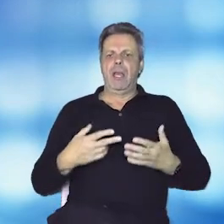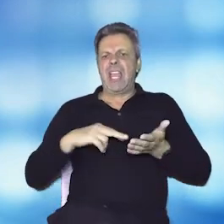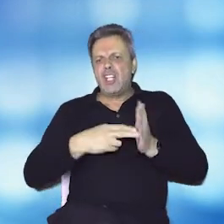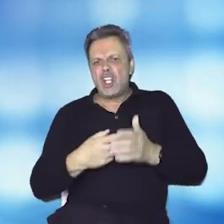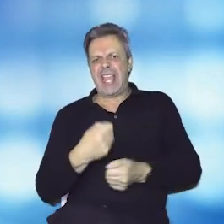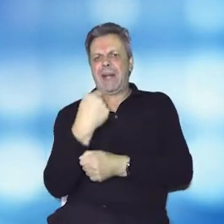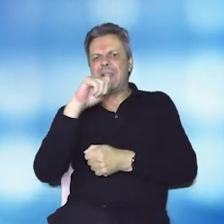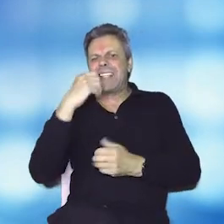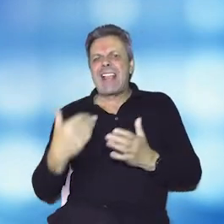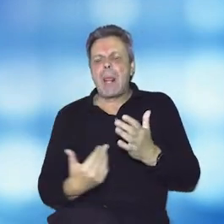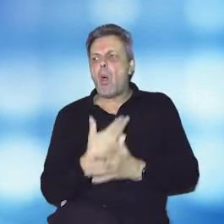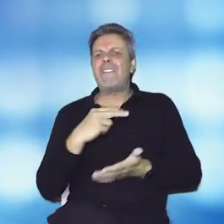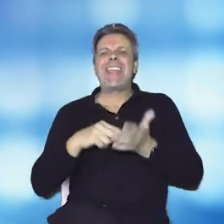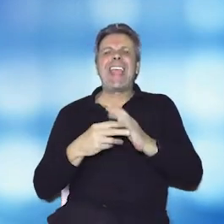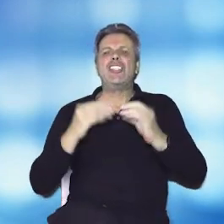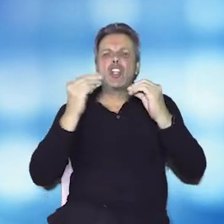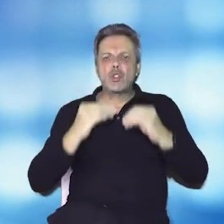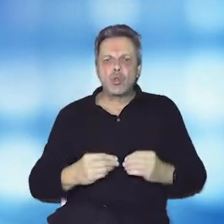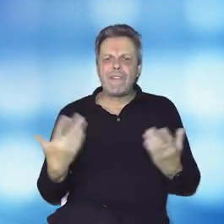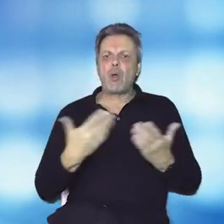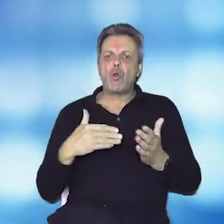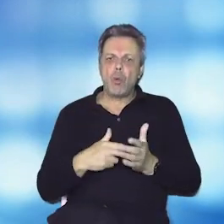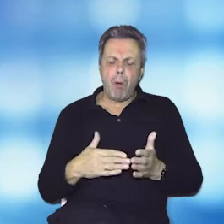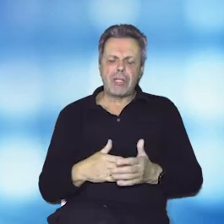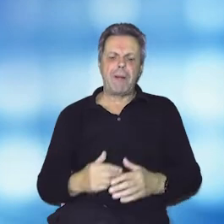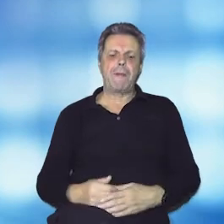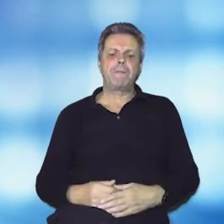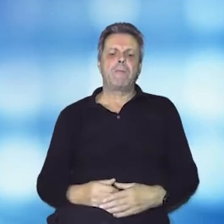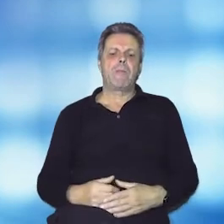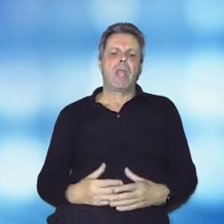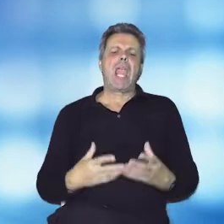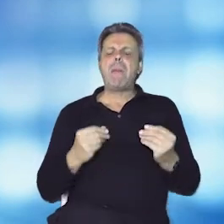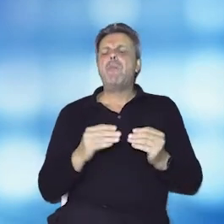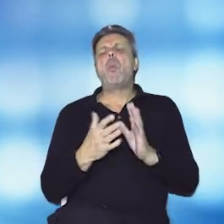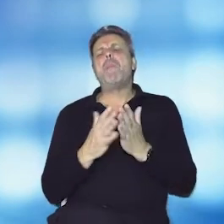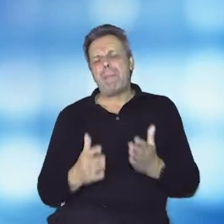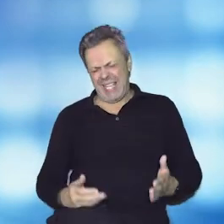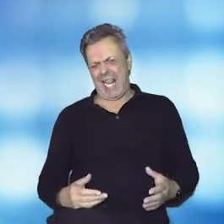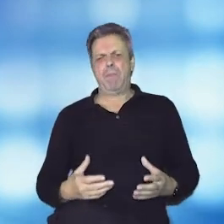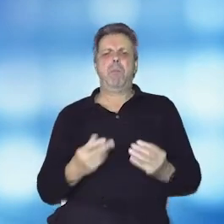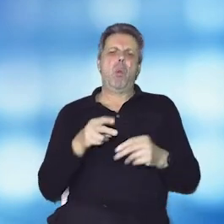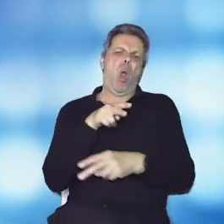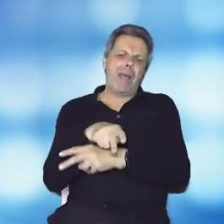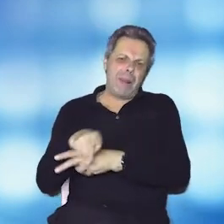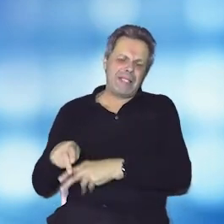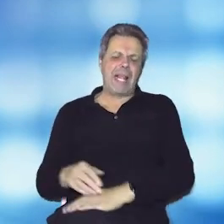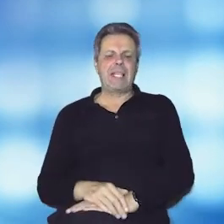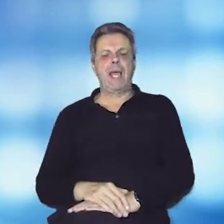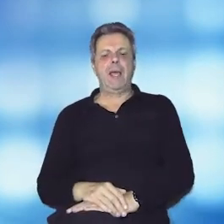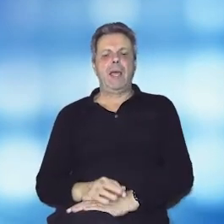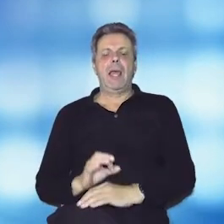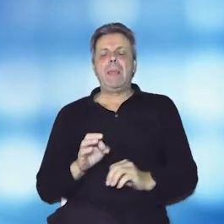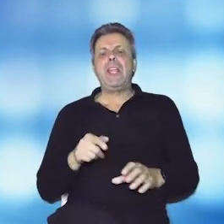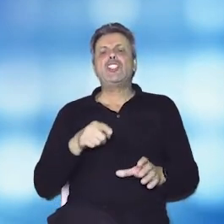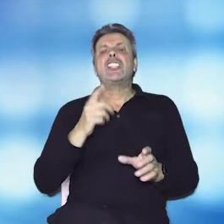inženjeringa, izgradnje nekakvih novih tehničkih sustava koji su potrebni puno ima papirologije, puno ima administracije, ništa